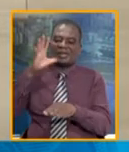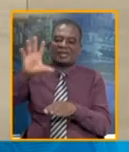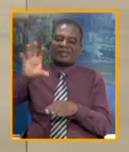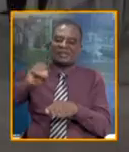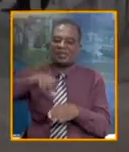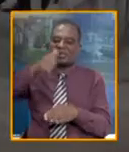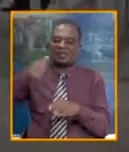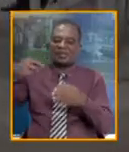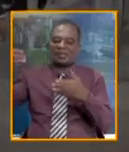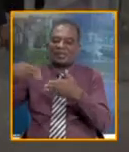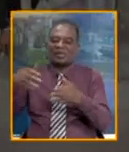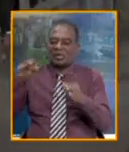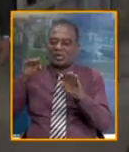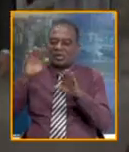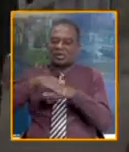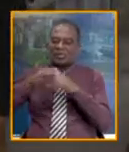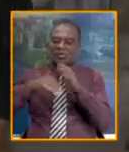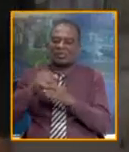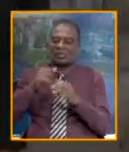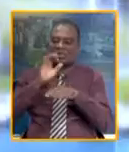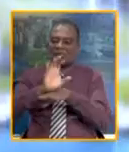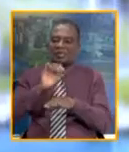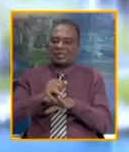autres guichets sur toute l'étendue du territoire.